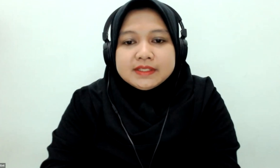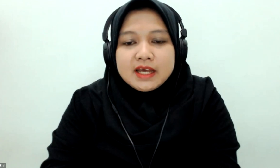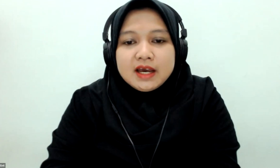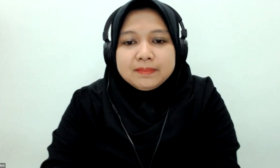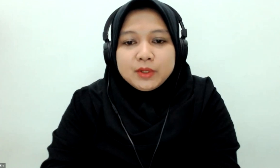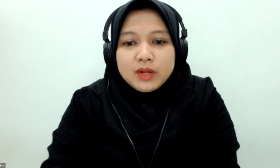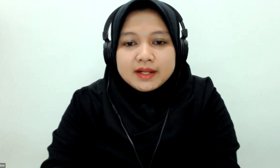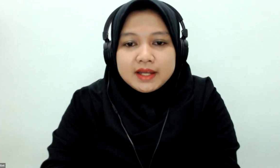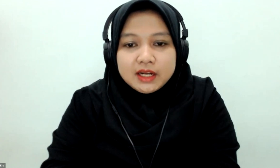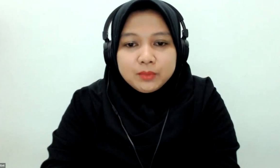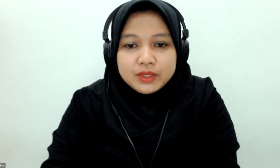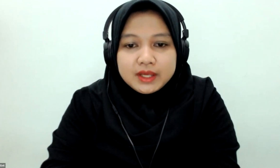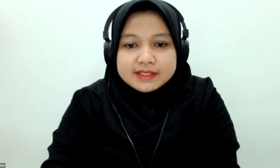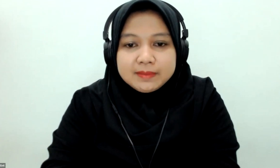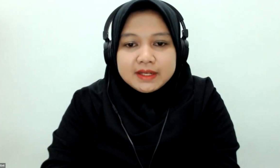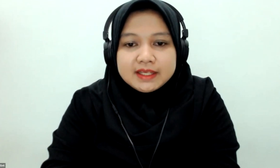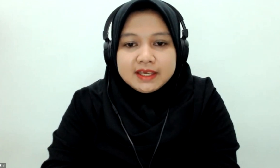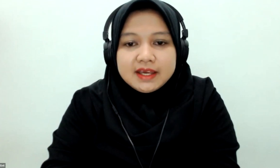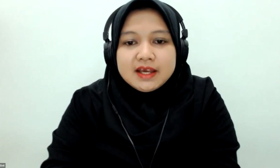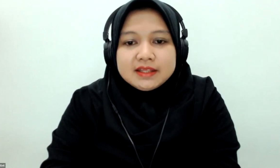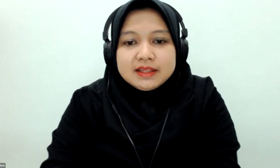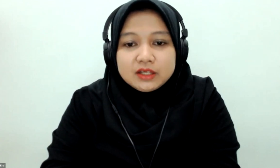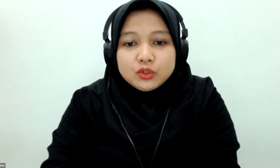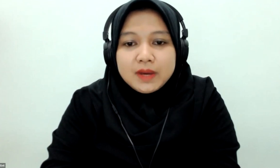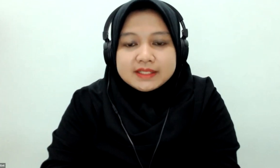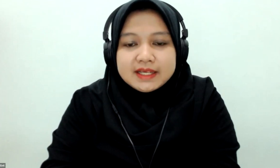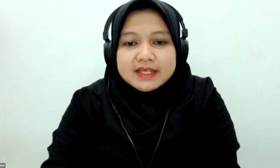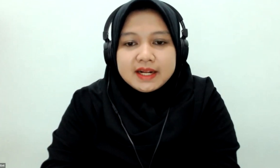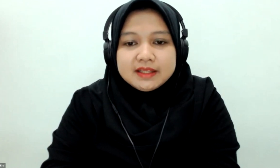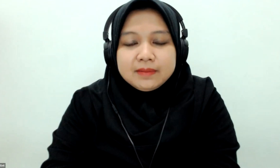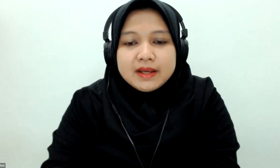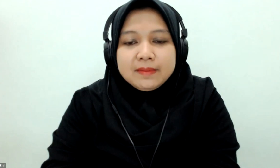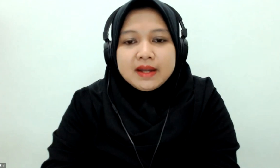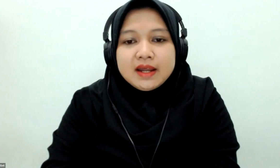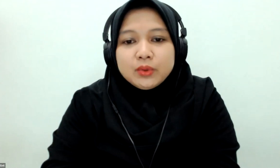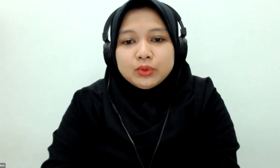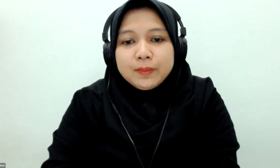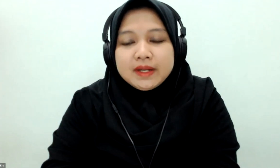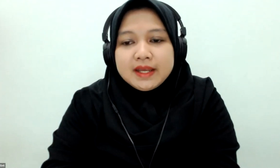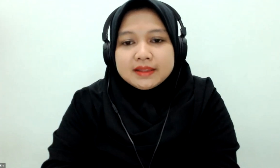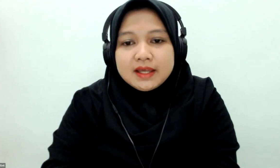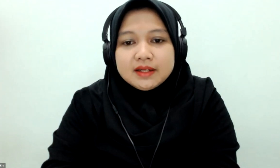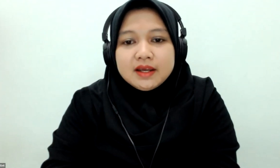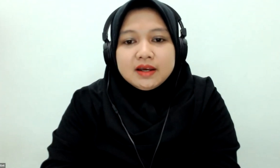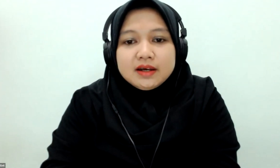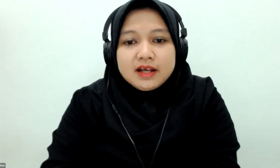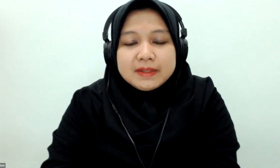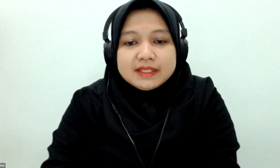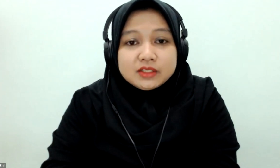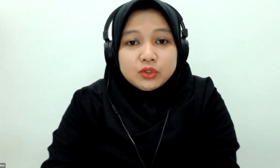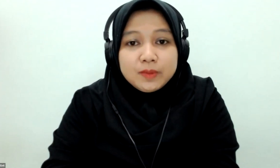bisa menularkan ilmu yang saya miliki tentang Juru bahasa isyarat dan bagaimana untuk peningkatan